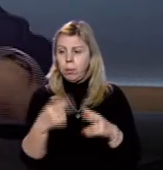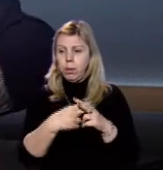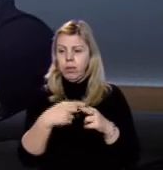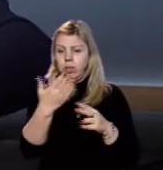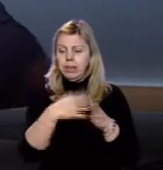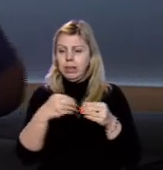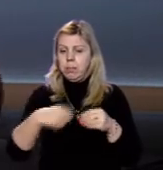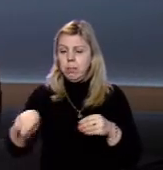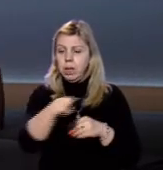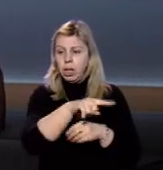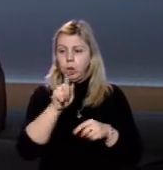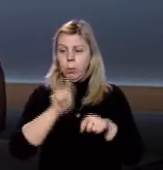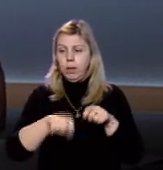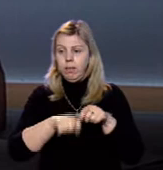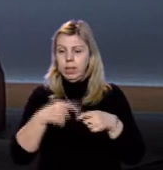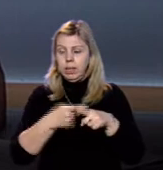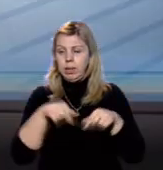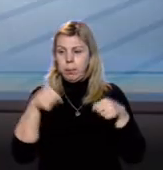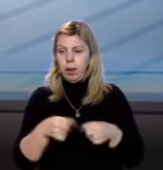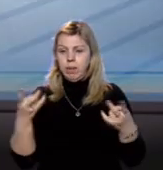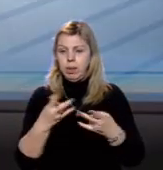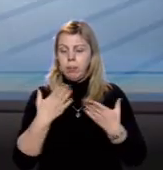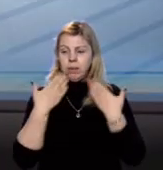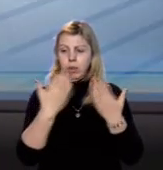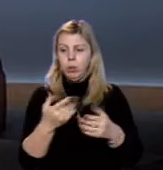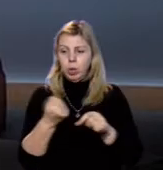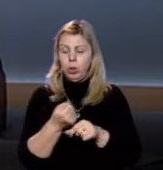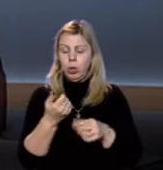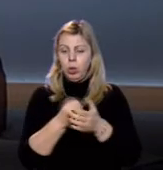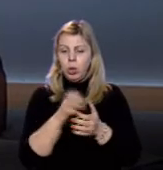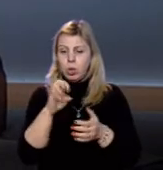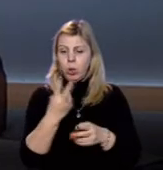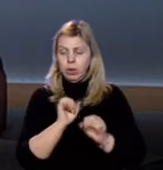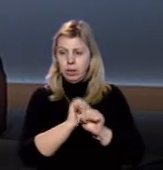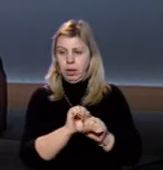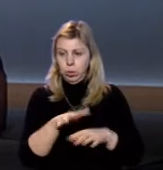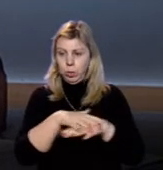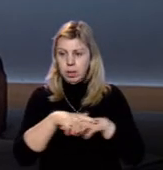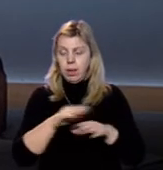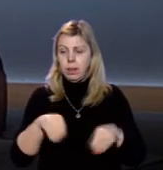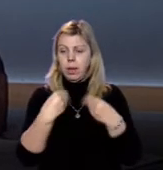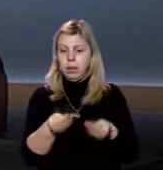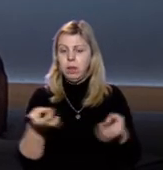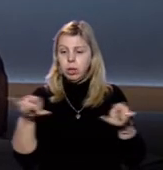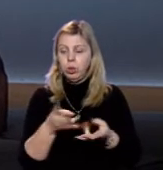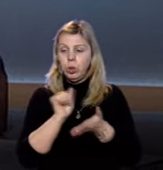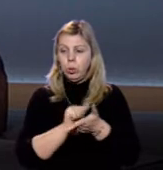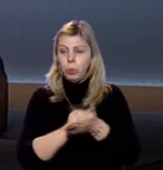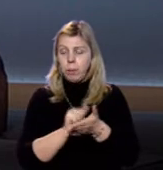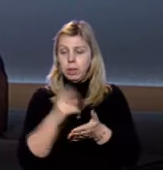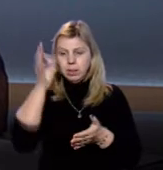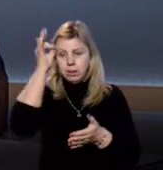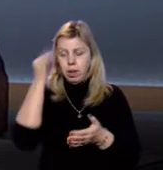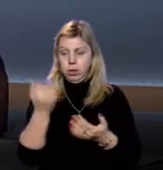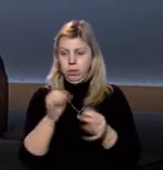його сім'ї. Для того, щоб перевірити це право, треба звернутися до органу соціального захисту населення, надати необхідні документи, які згадувалися